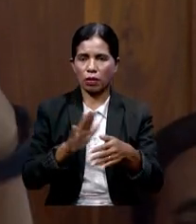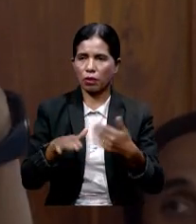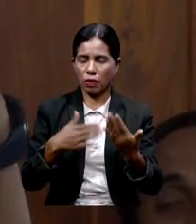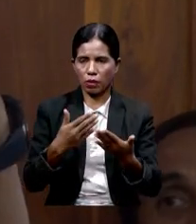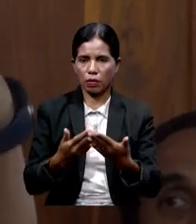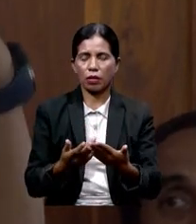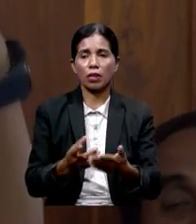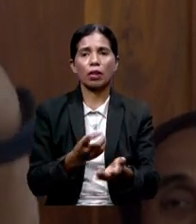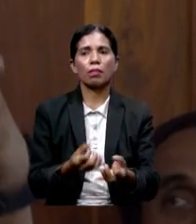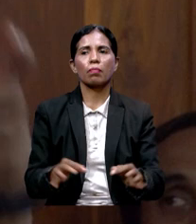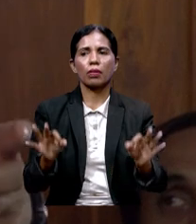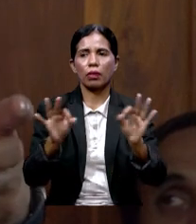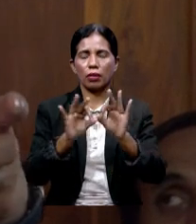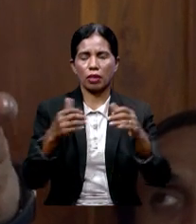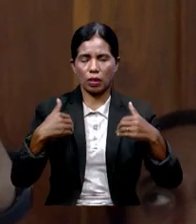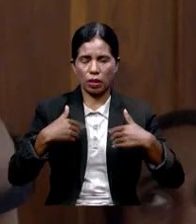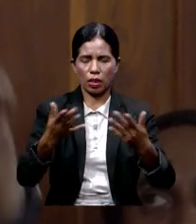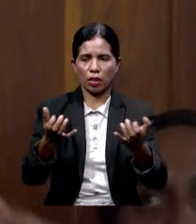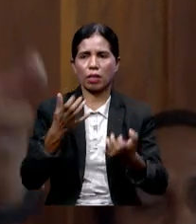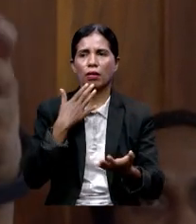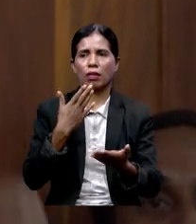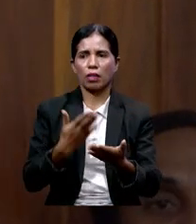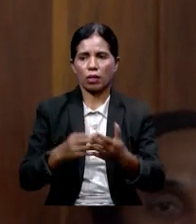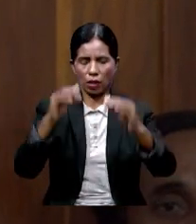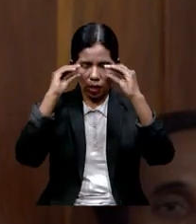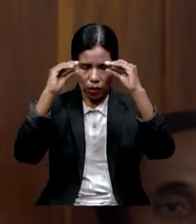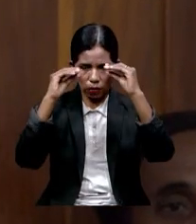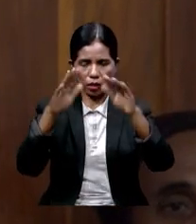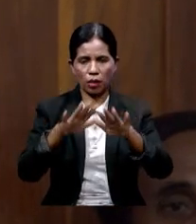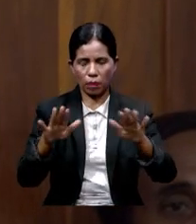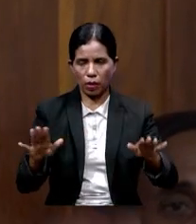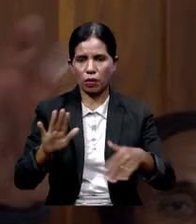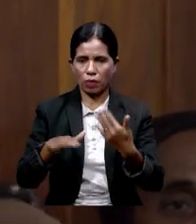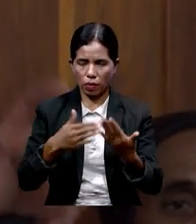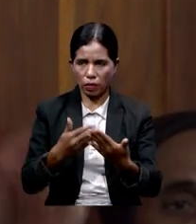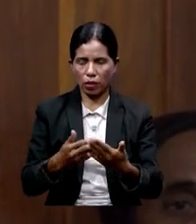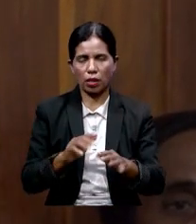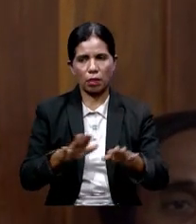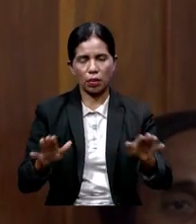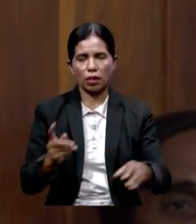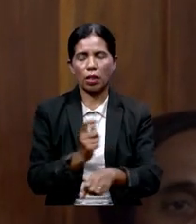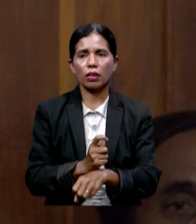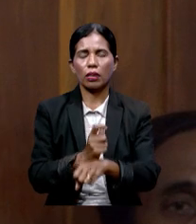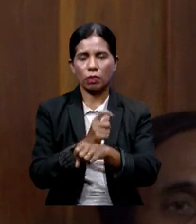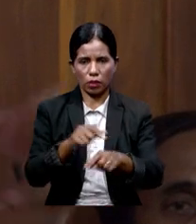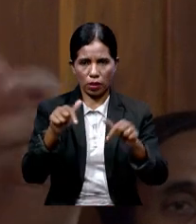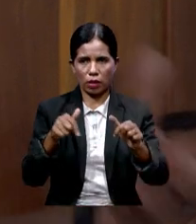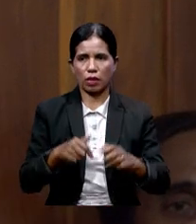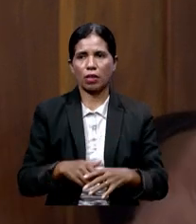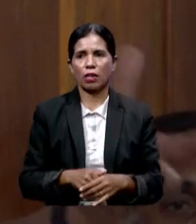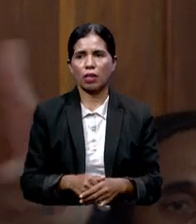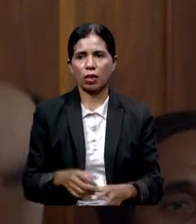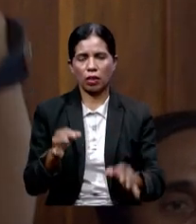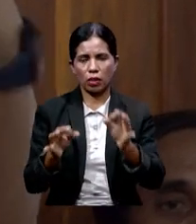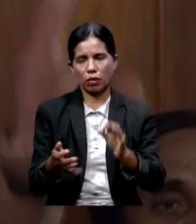Υπορτάντη μάκια, για κομμιτμέν του διάκ, να του χανόρει λαβάριξια. Λαβάριξια ρατά ουρού είχαν, άρα